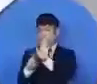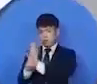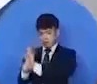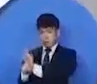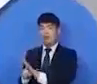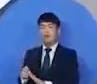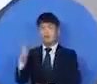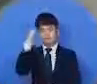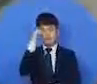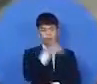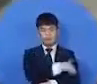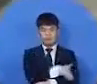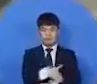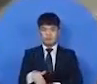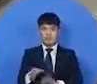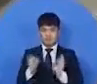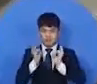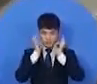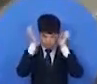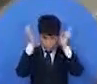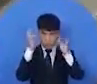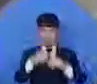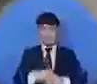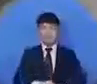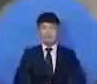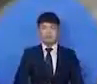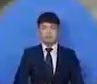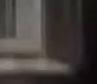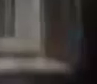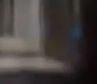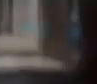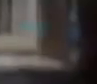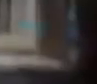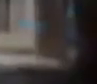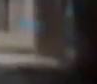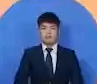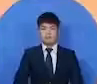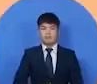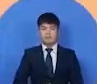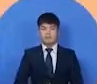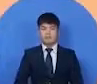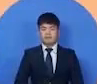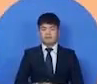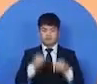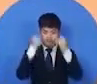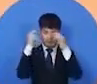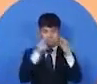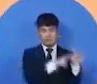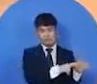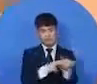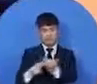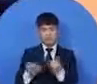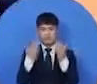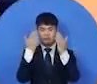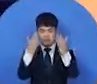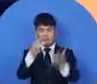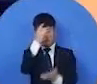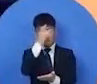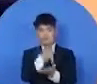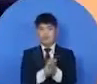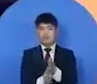효문화 확산 의 지속적인 노력을 기울일 방침입니다 않고 있어 생도 봅니다